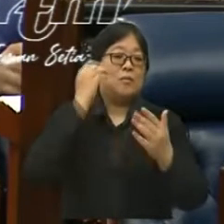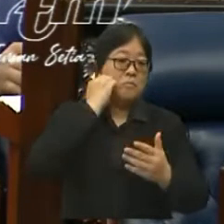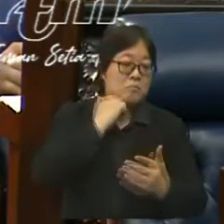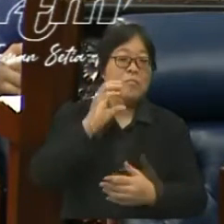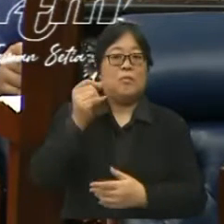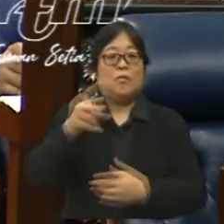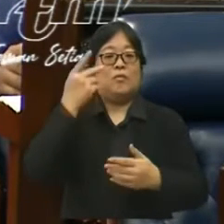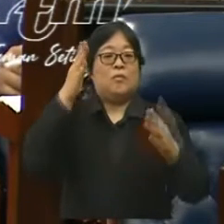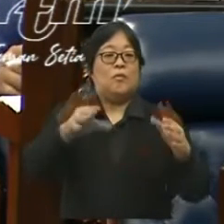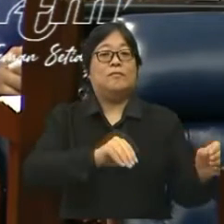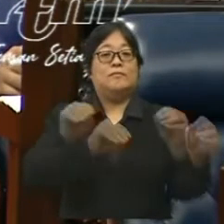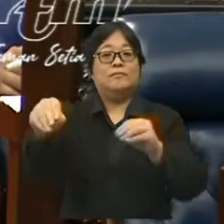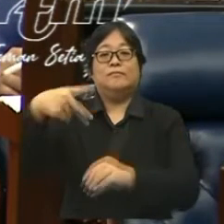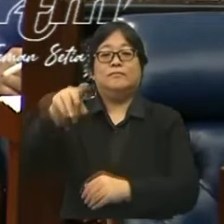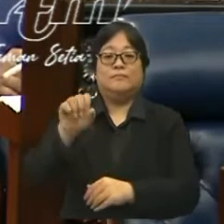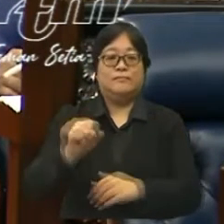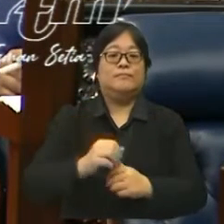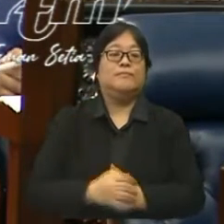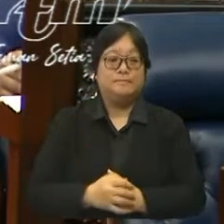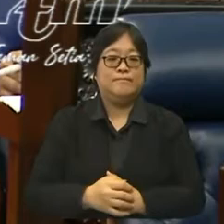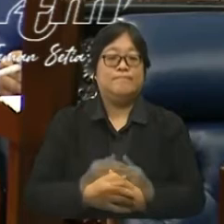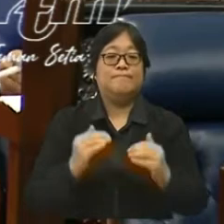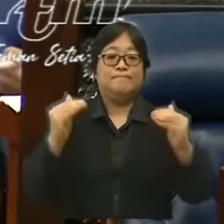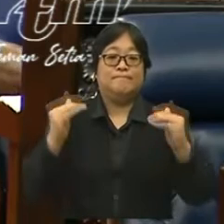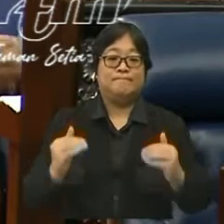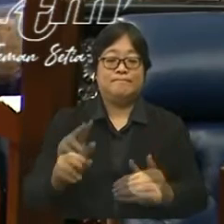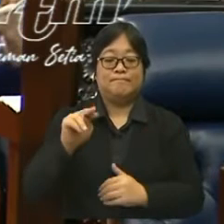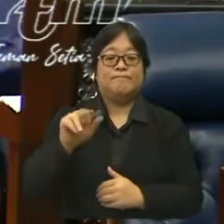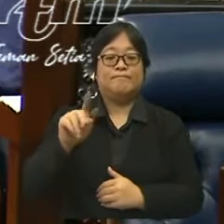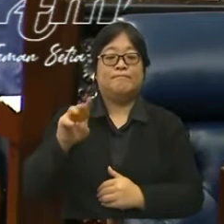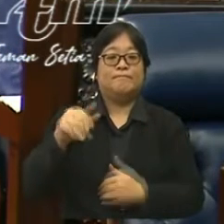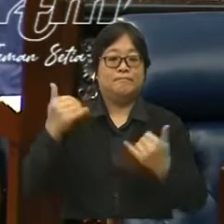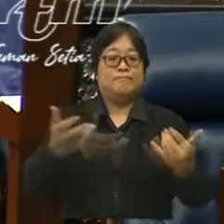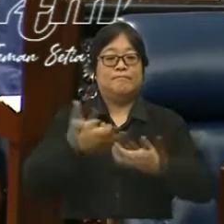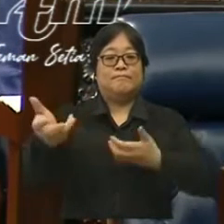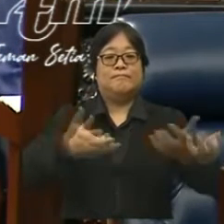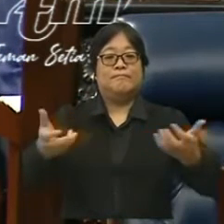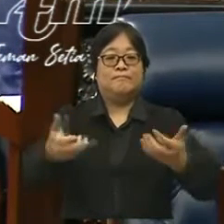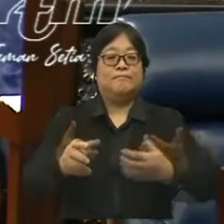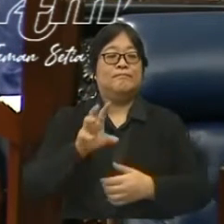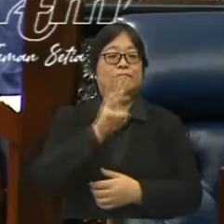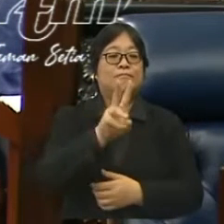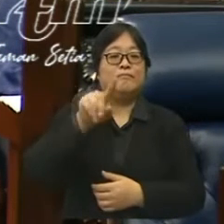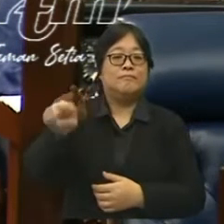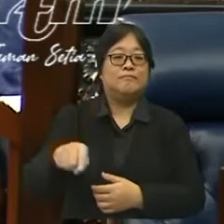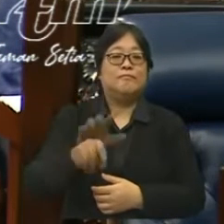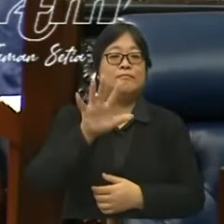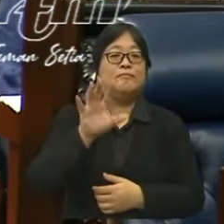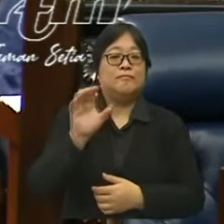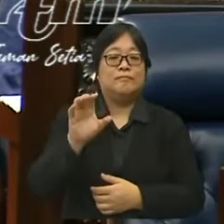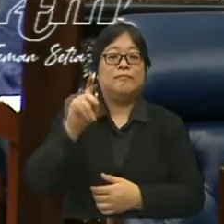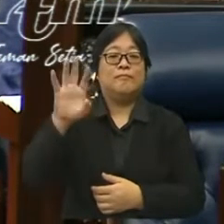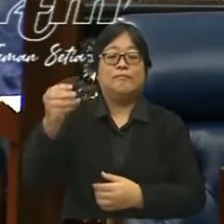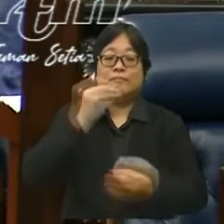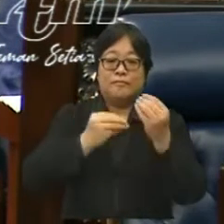untuk mangsa-mangsa yang dipindahkan ke pusat pemindahan sementara. Selain itu, NADMA dalam proses mengagihkan sebanyak 62,500 unit